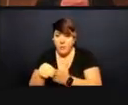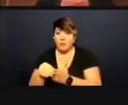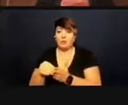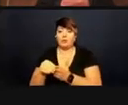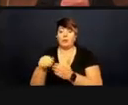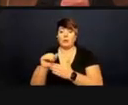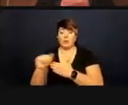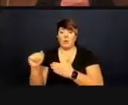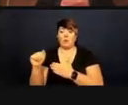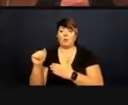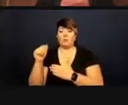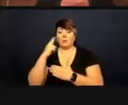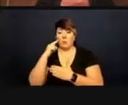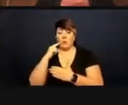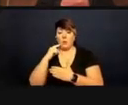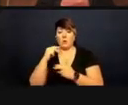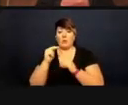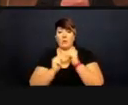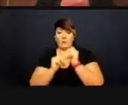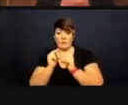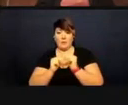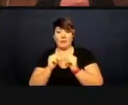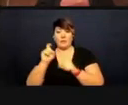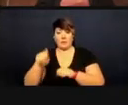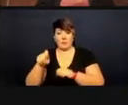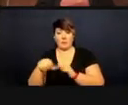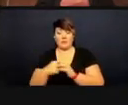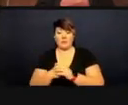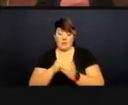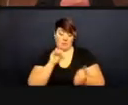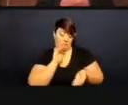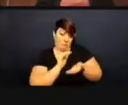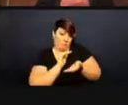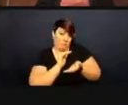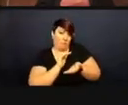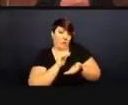Kwa hivyo ni jukumu kubwa